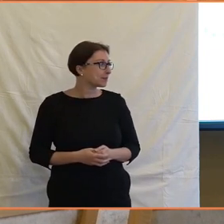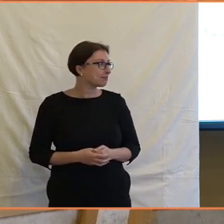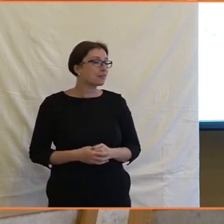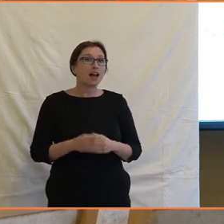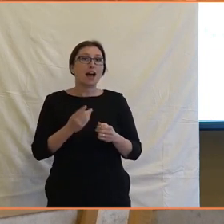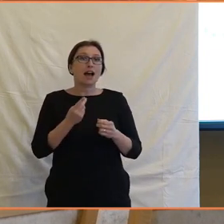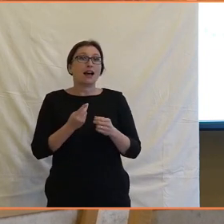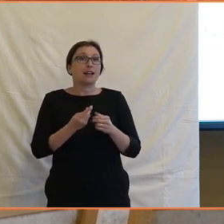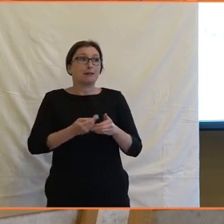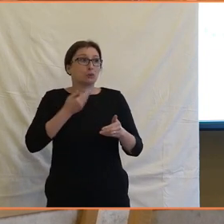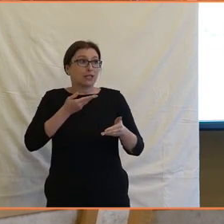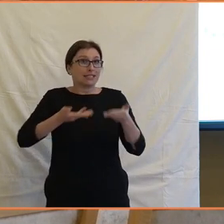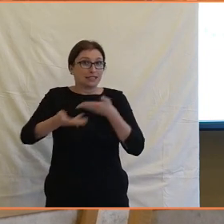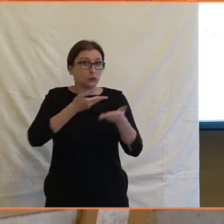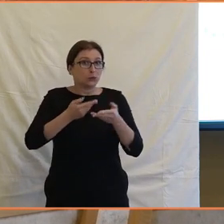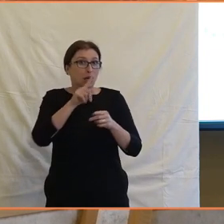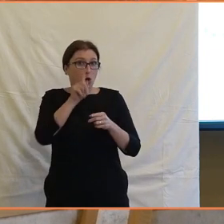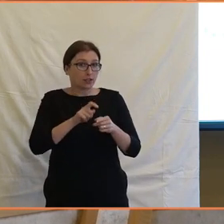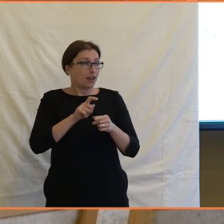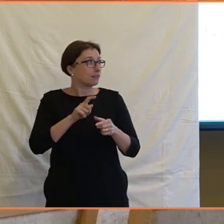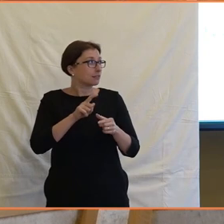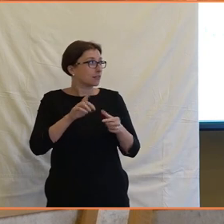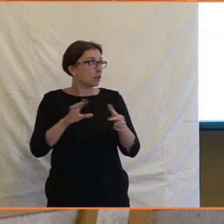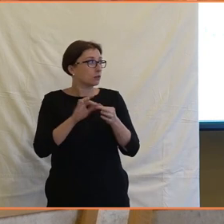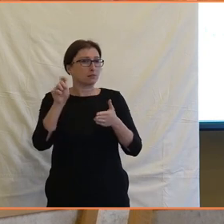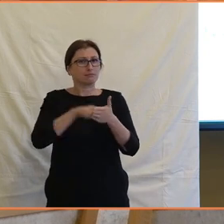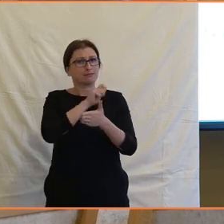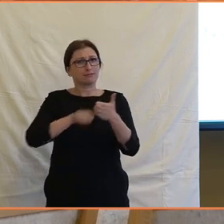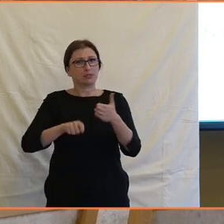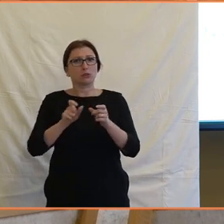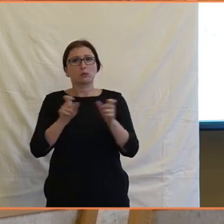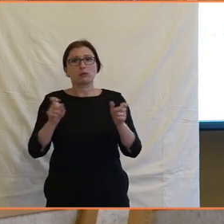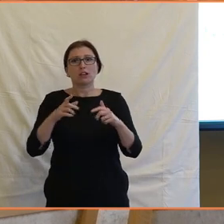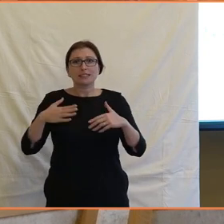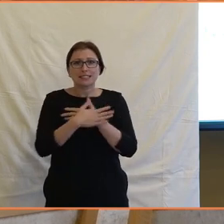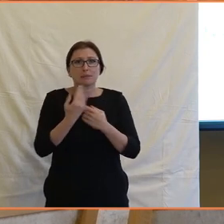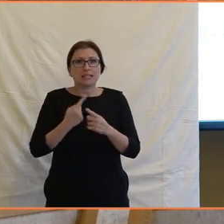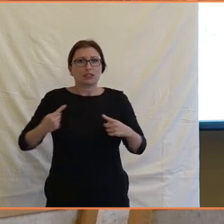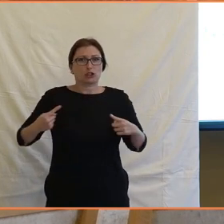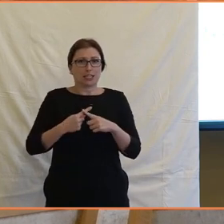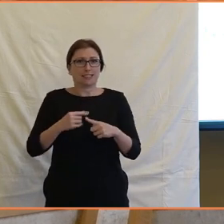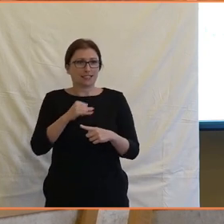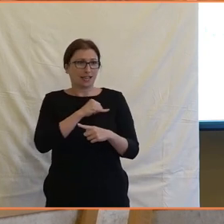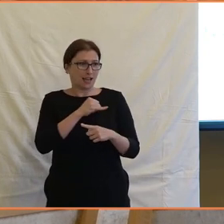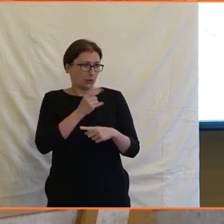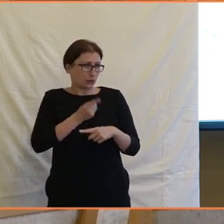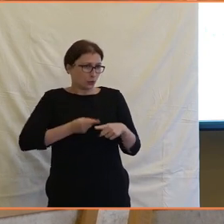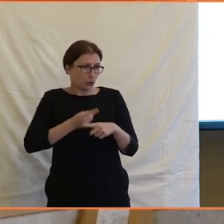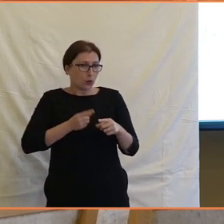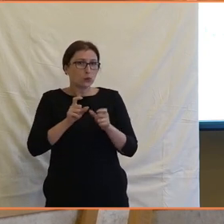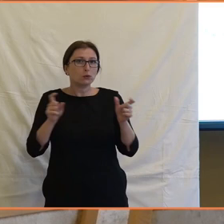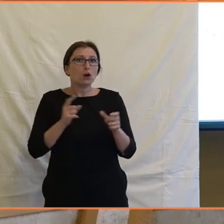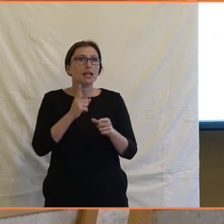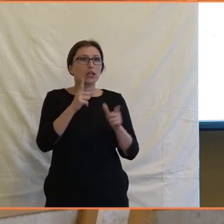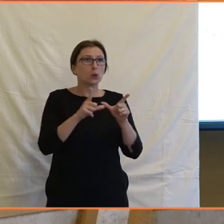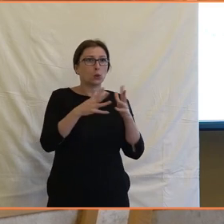tady rozhoří diskuze, tak bych tuhle otázku rovnou vyškrtnul, protože my jsme tady v takovém střetu zájmu, kdy Juridicum